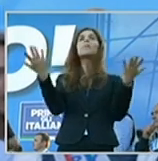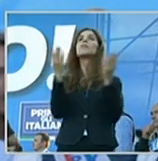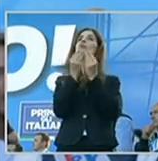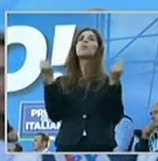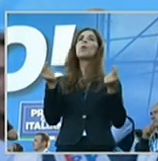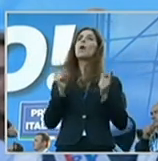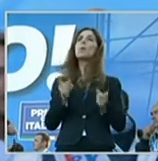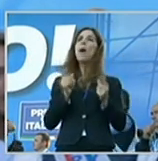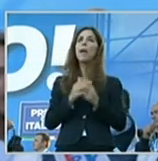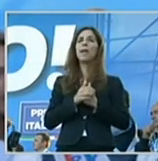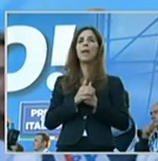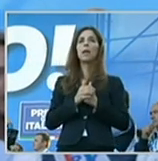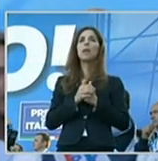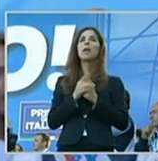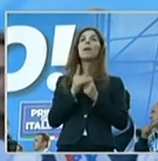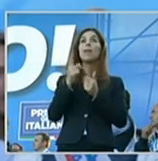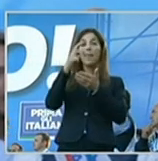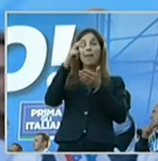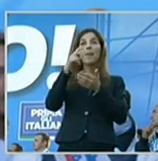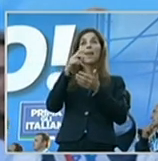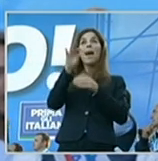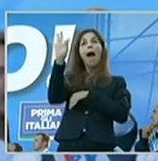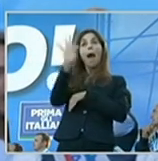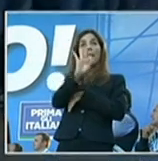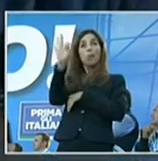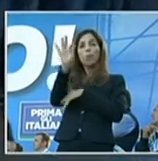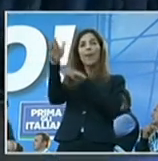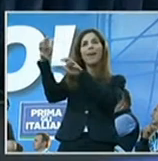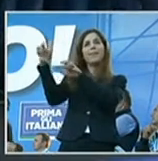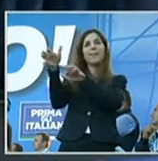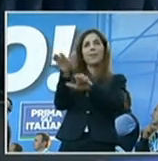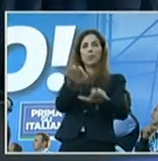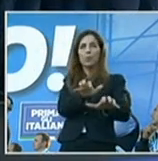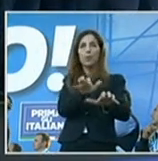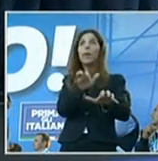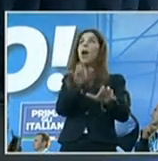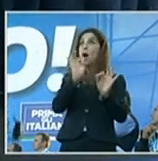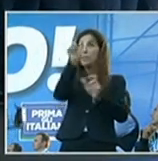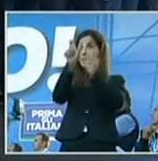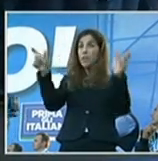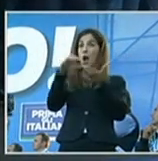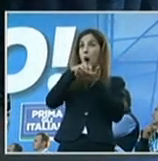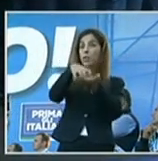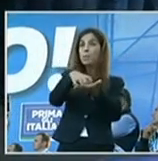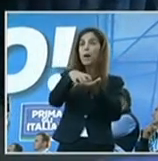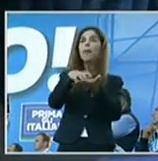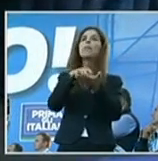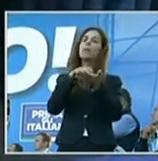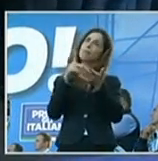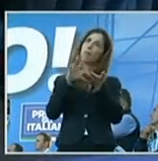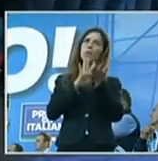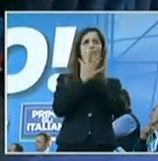soluzione? Ridurre le aliquote per indurre i contribuenti a miglior